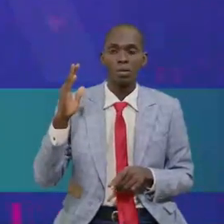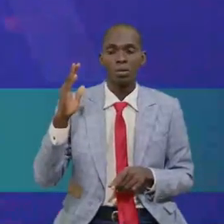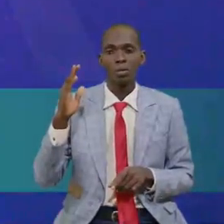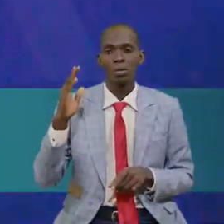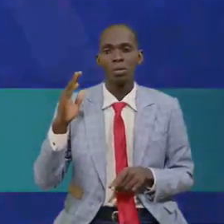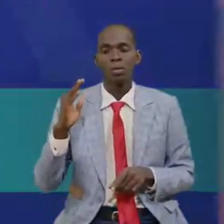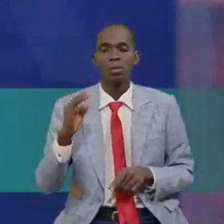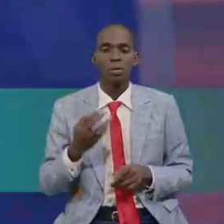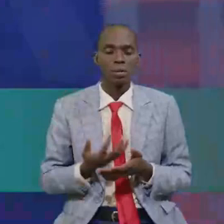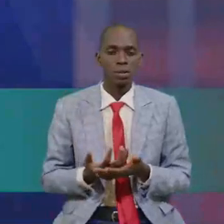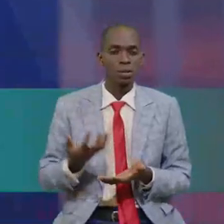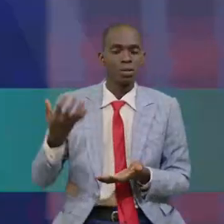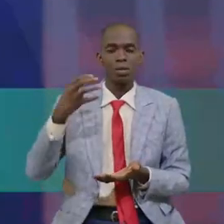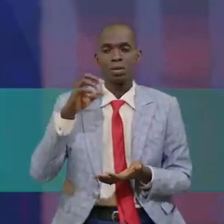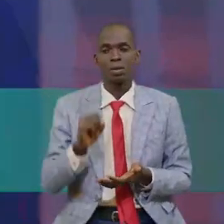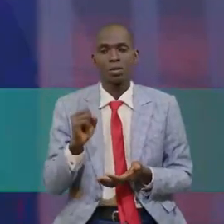Les richesses de Dieu,